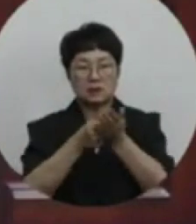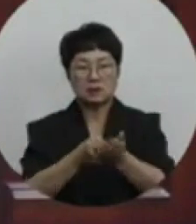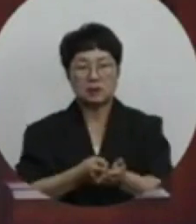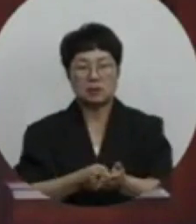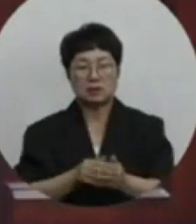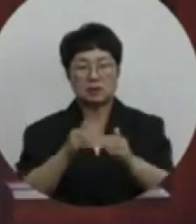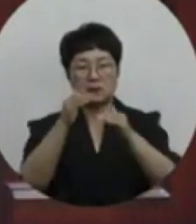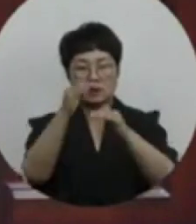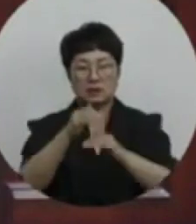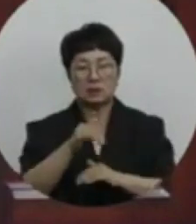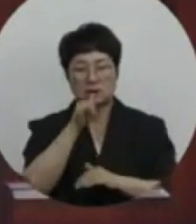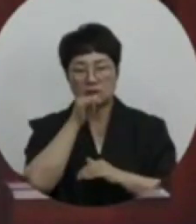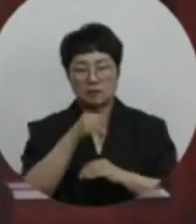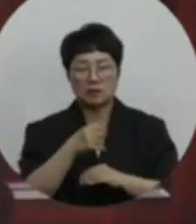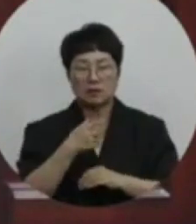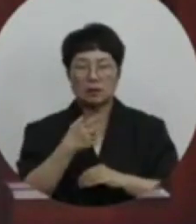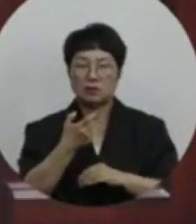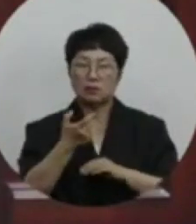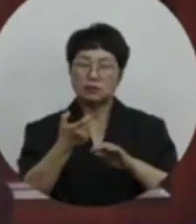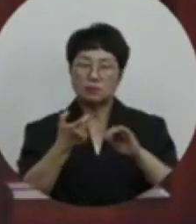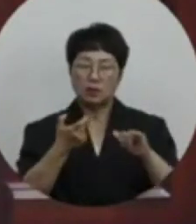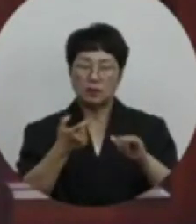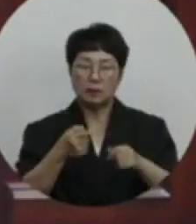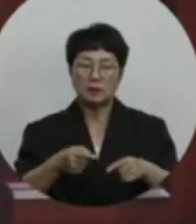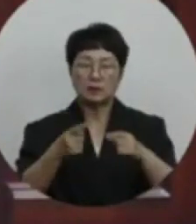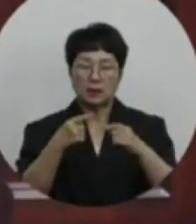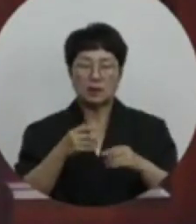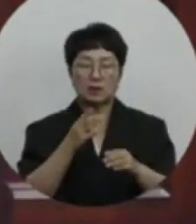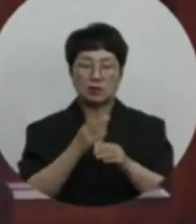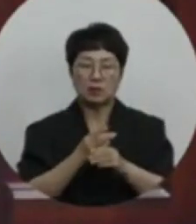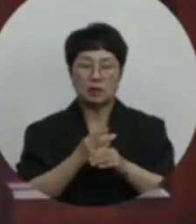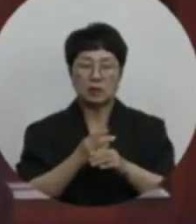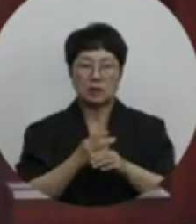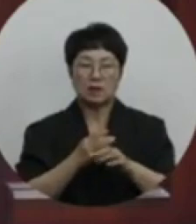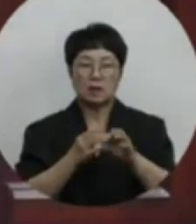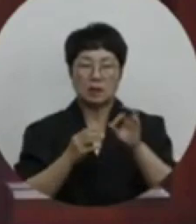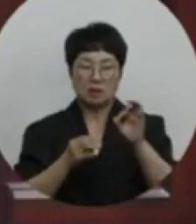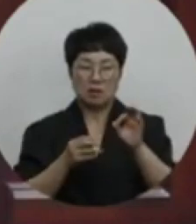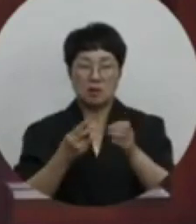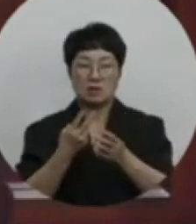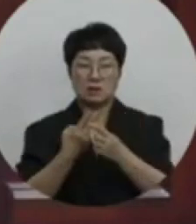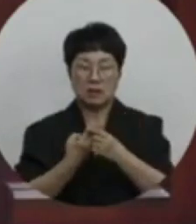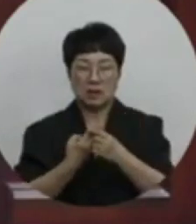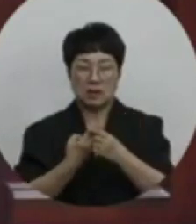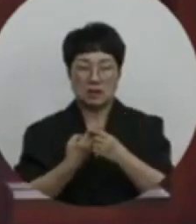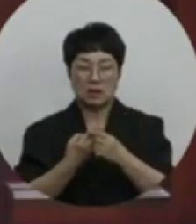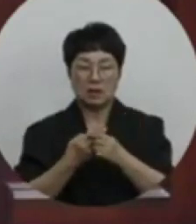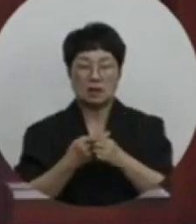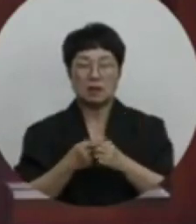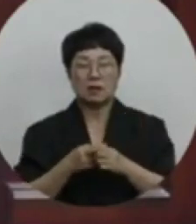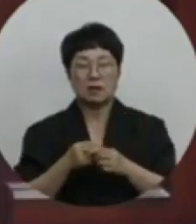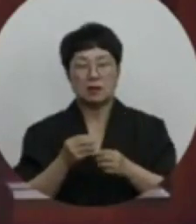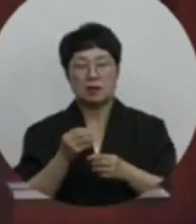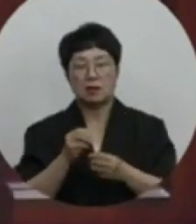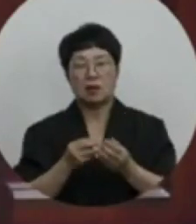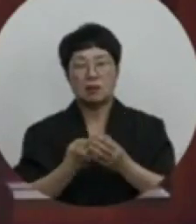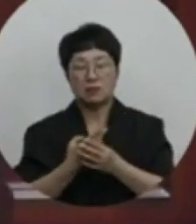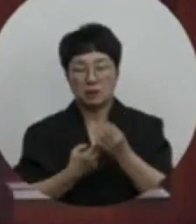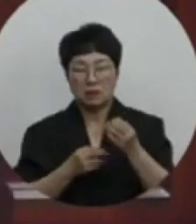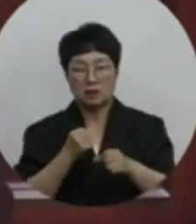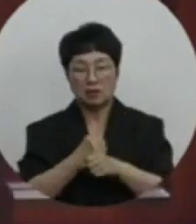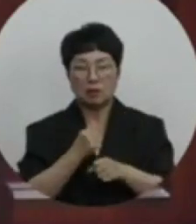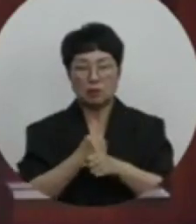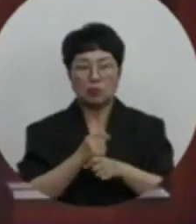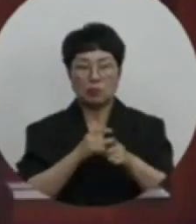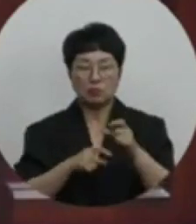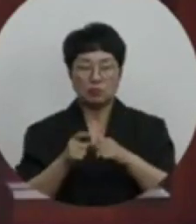진행하게 되었는데, 약 60여 명의 참가자 중 10쌍의 커플이 탄생하였고 6명의 추가 인원이